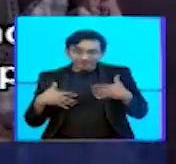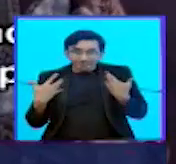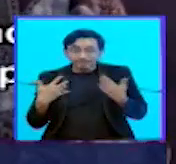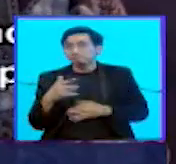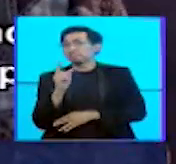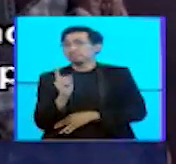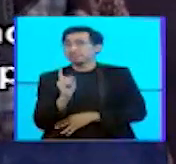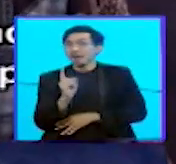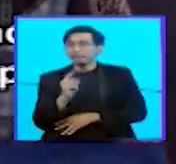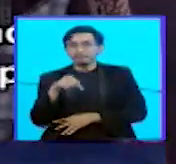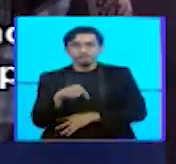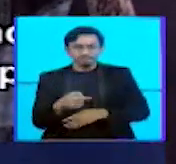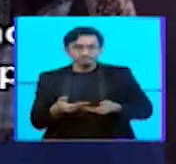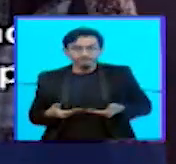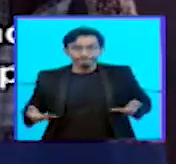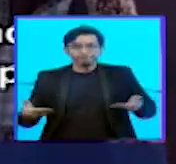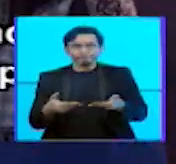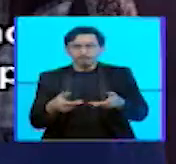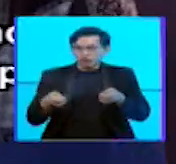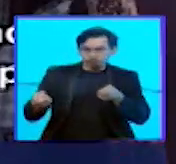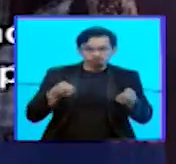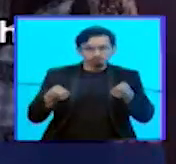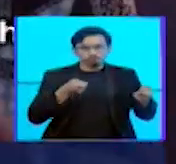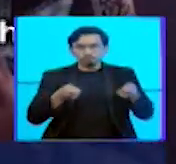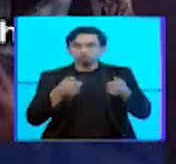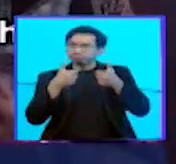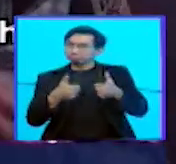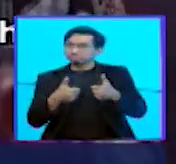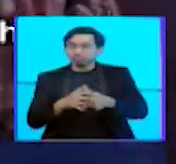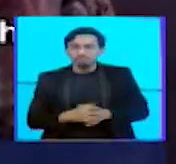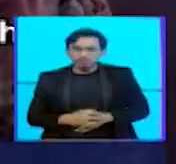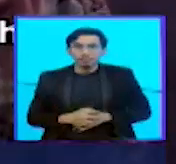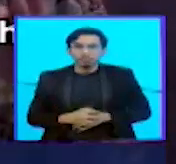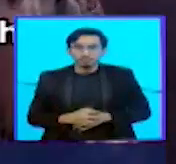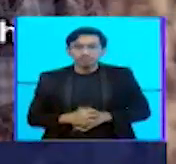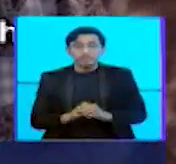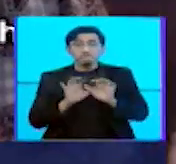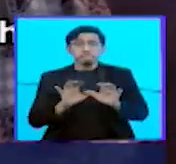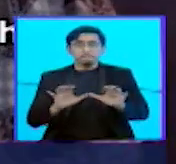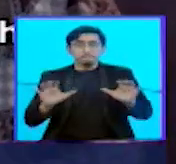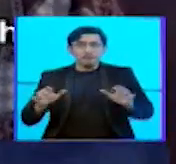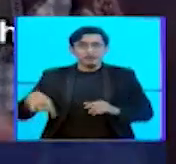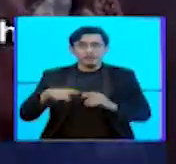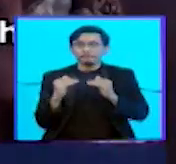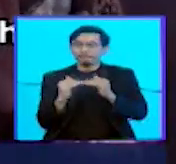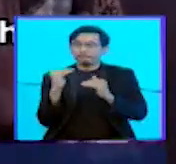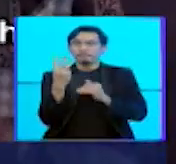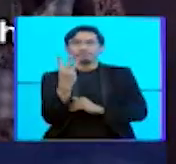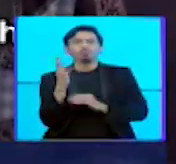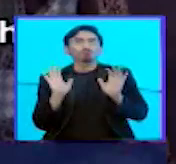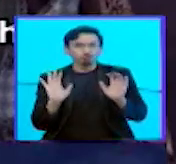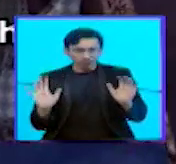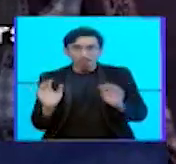ya. Mayoritas sudah PPKM level 3, bahkan ada 4 wilayah sekarang bisa PPKM level 2